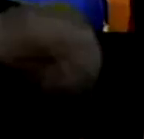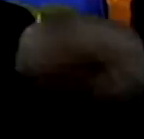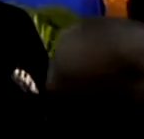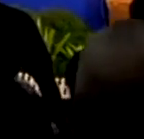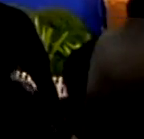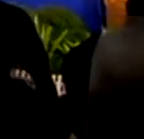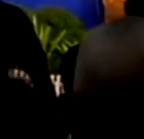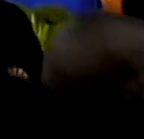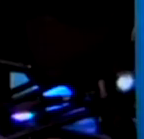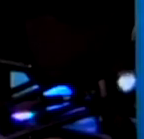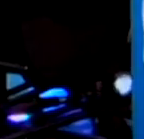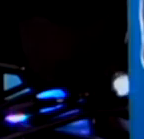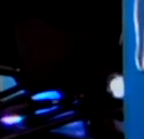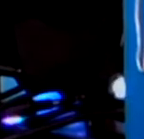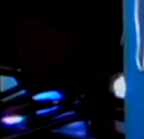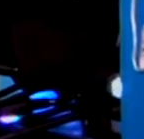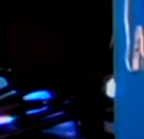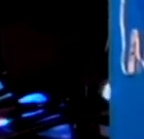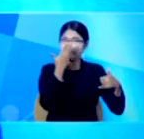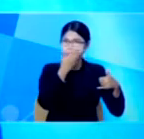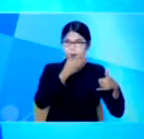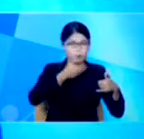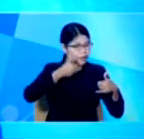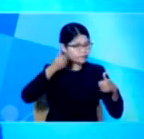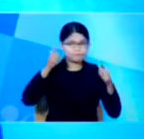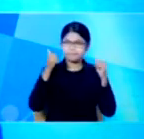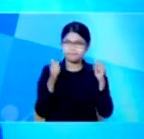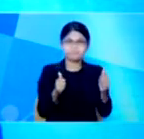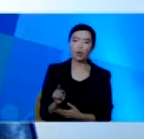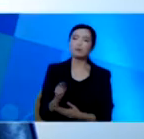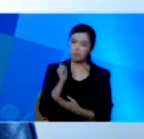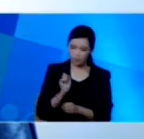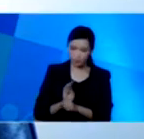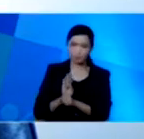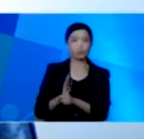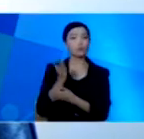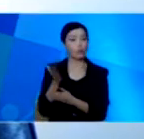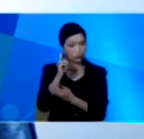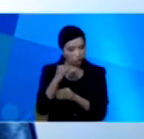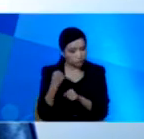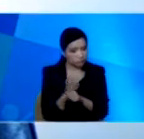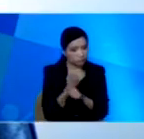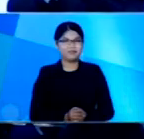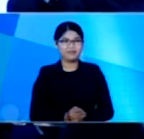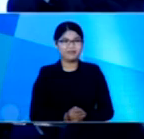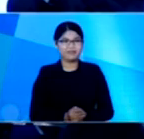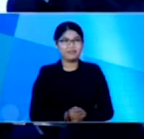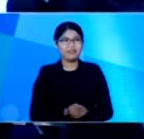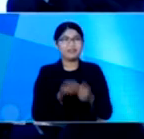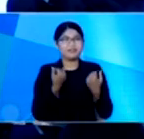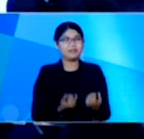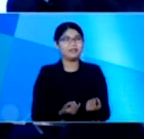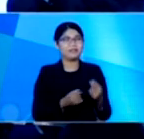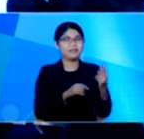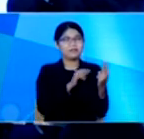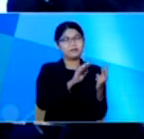เอาละครับช่วงนี้เรายังอยู่กับพระพรหมมังคลาจารย์เจ้าคุณธงชัยและอาจารย์เฉลิมชัยโคสิทธิพิพัฒน์ศิลปินแห่งชาติในเ